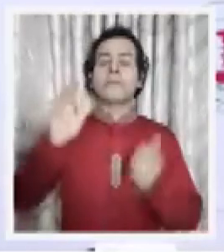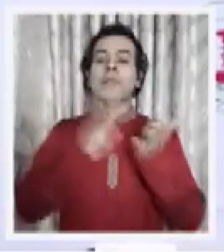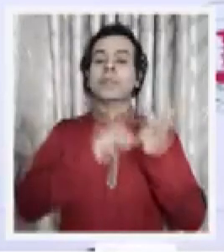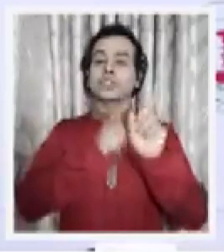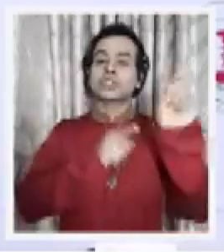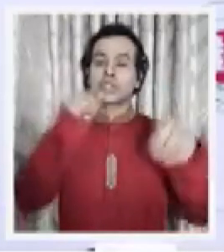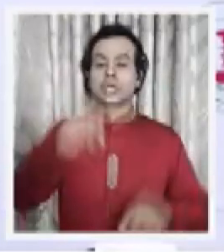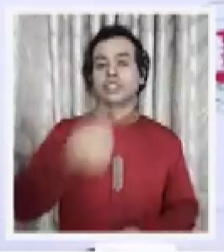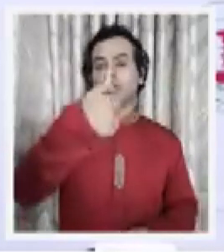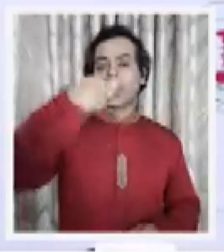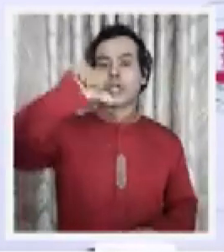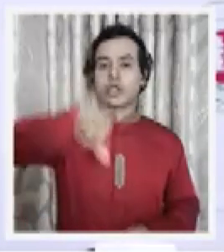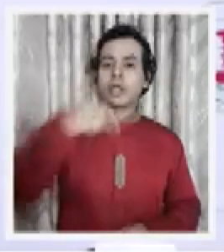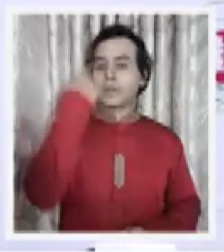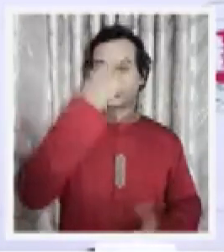বিভাগে 69 জন।